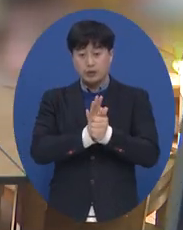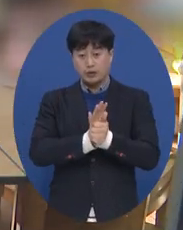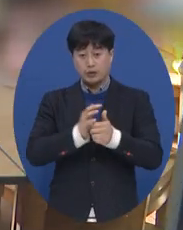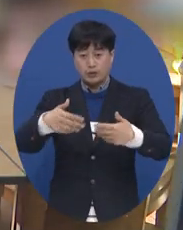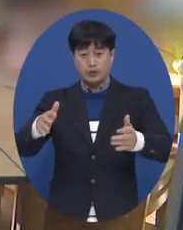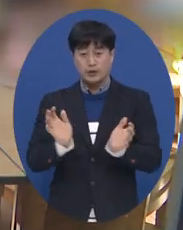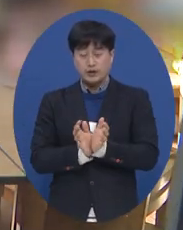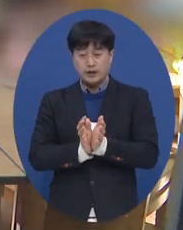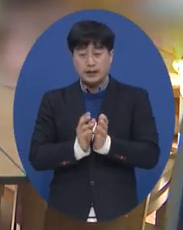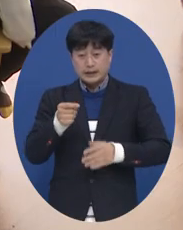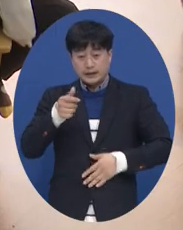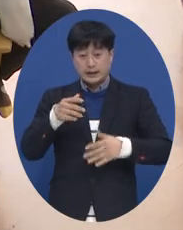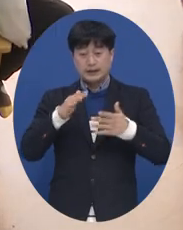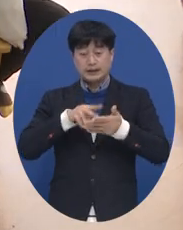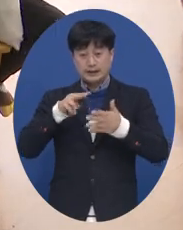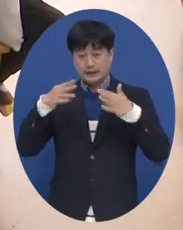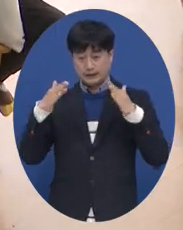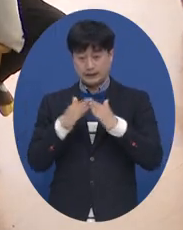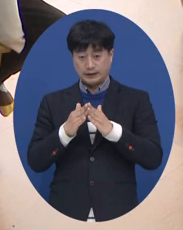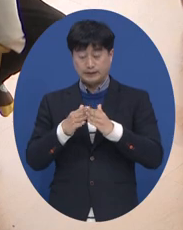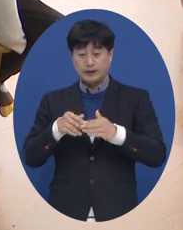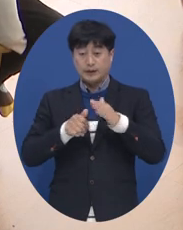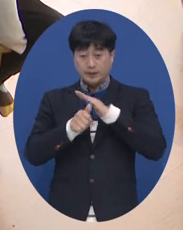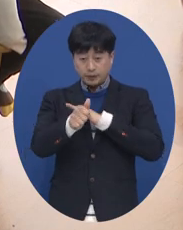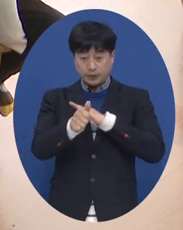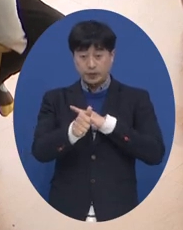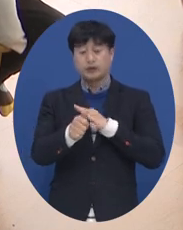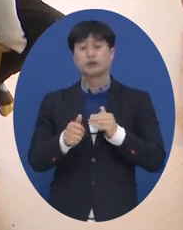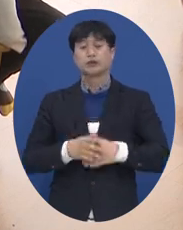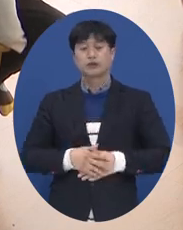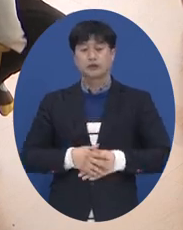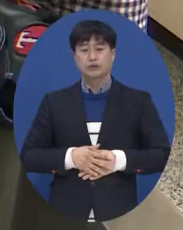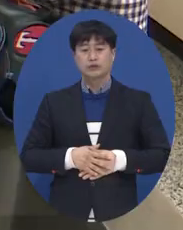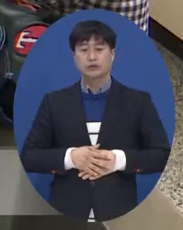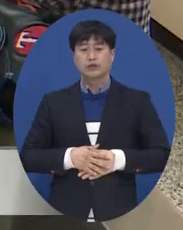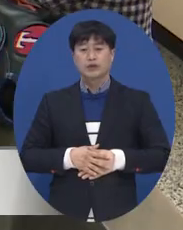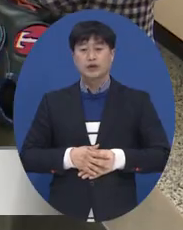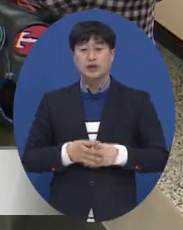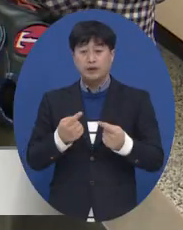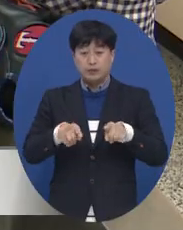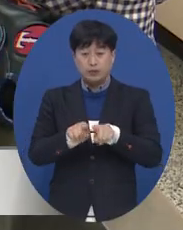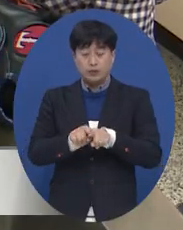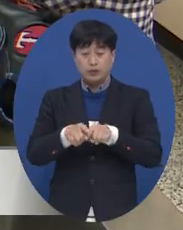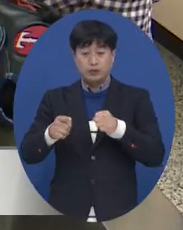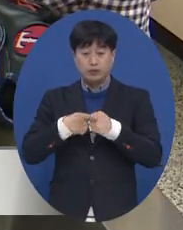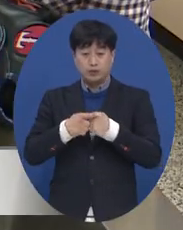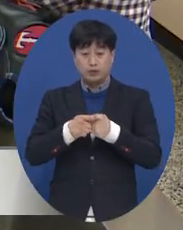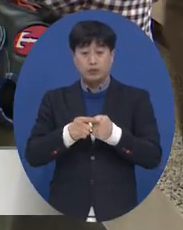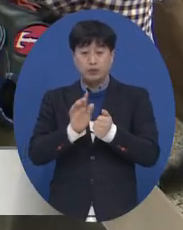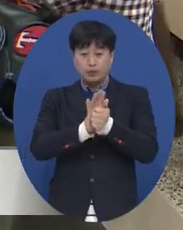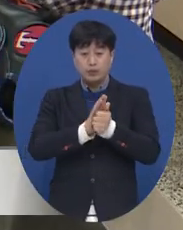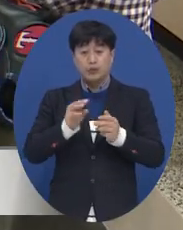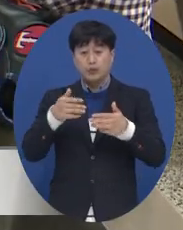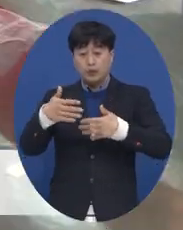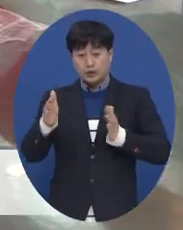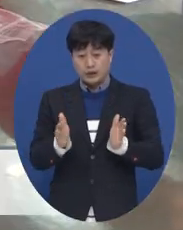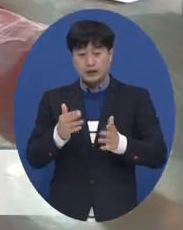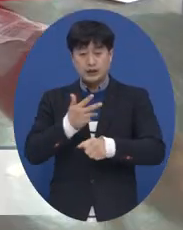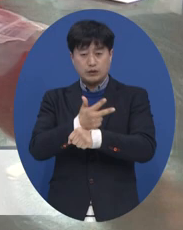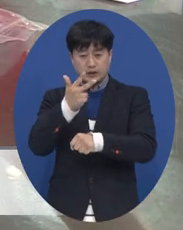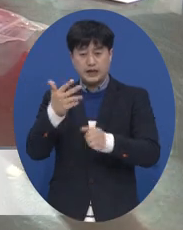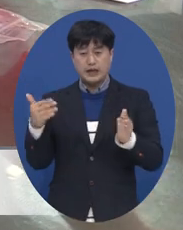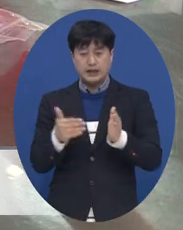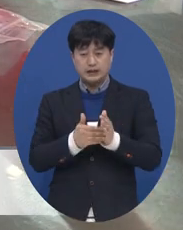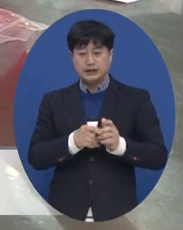공동체와 돌봄형 작은 도서관, 찾아가는 아이 돌봄이 서비스 등도 실시합니다. 이와 함께 초등 돌봄 교실을 오후 7시까지 연장